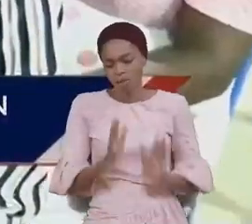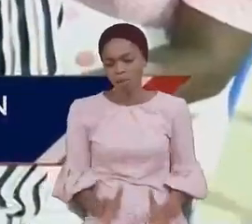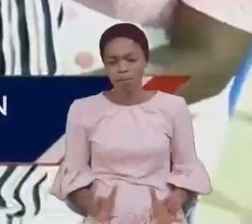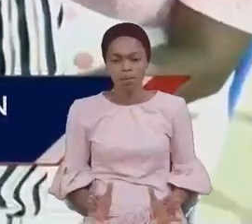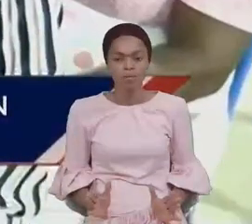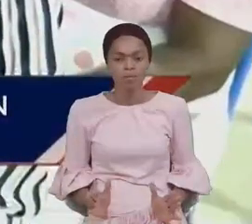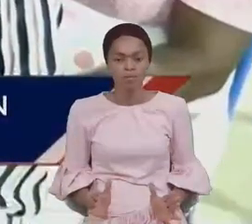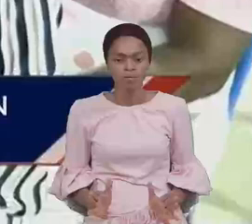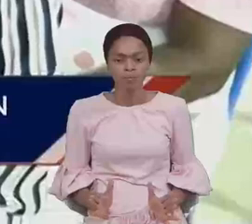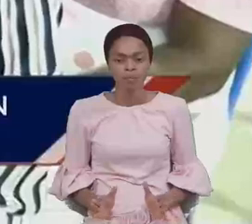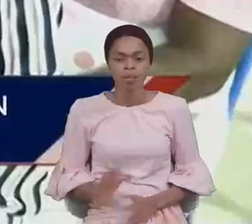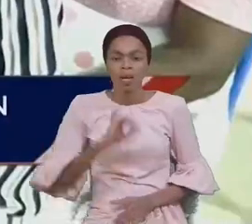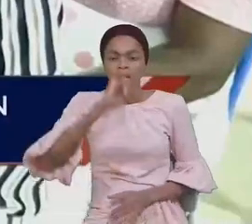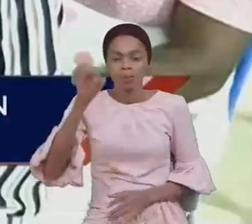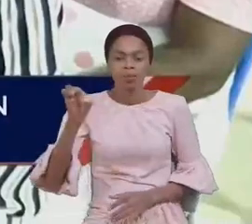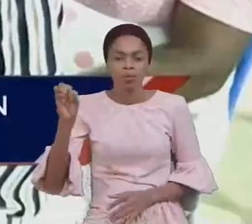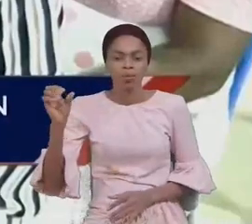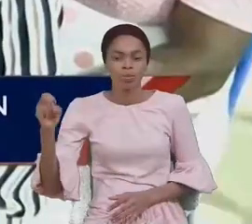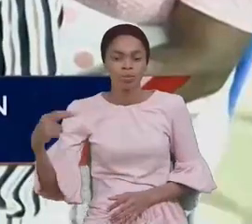particulier.